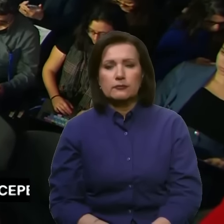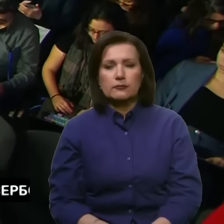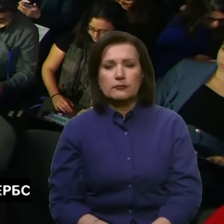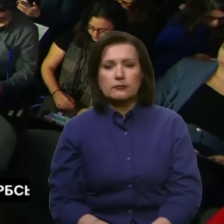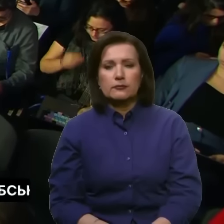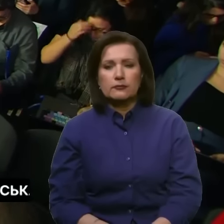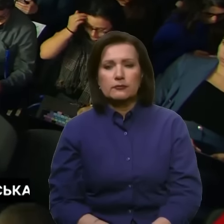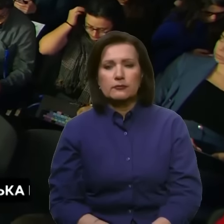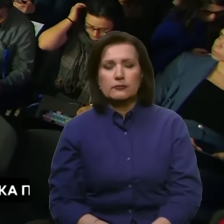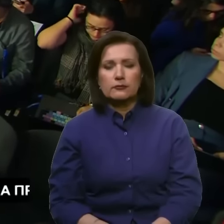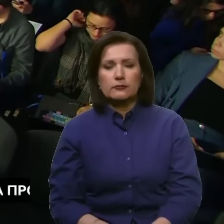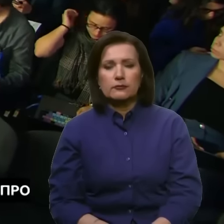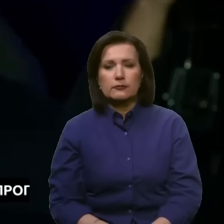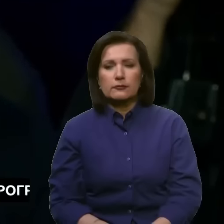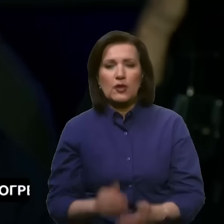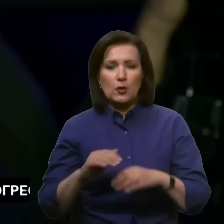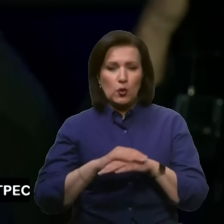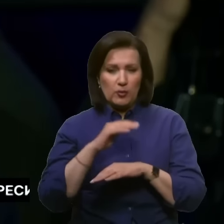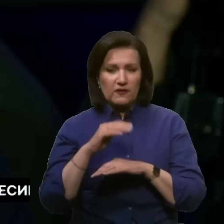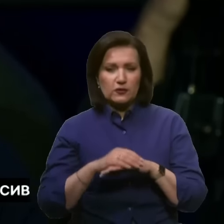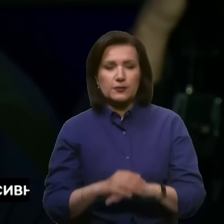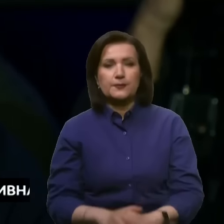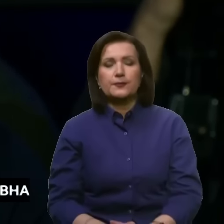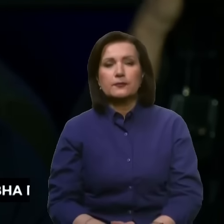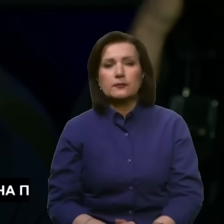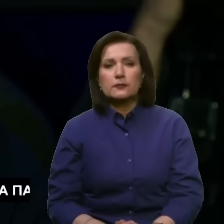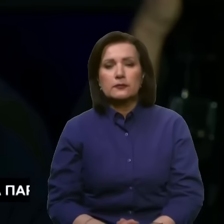Дякую за важливість. Добрий вечір. Добре.